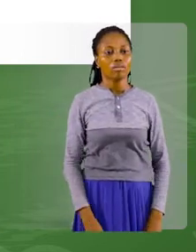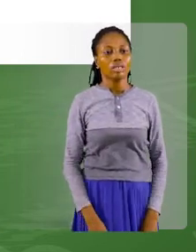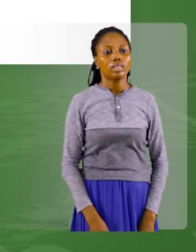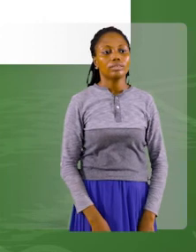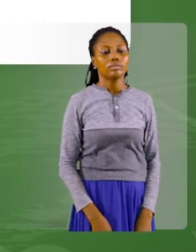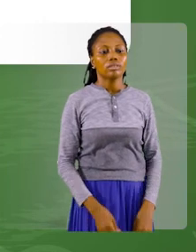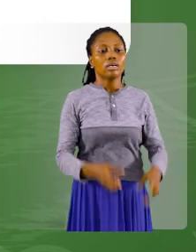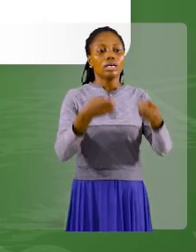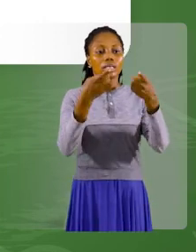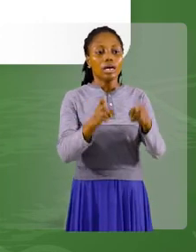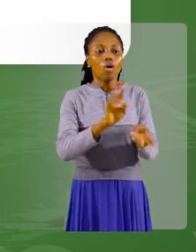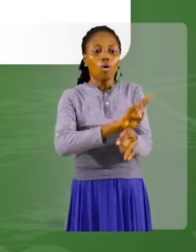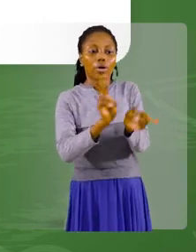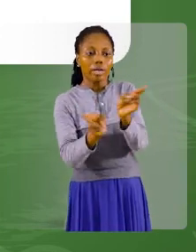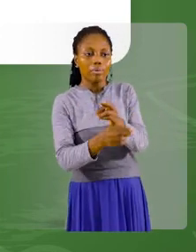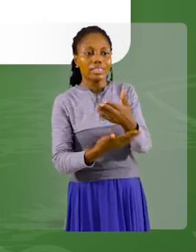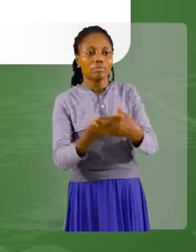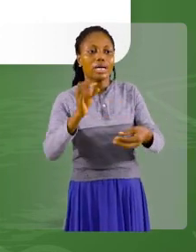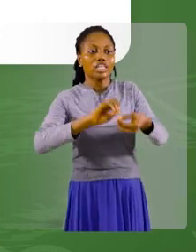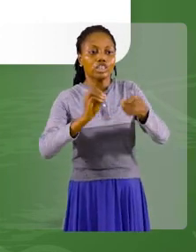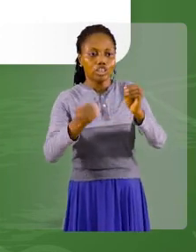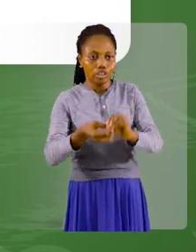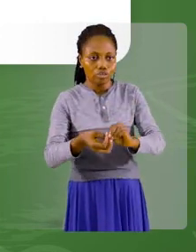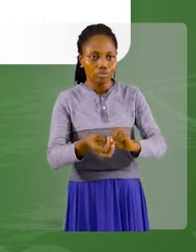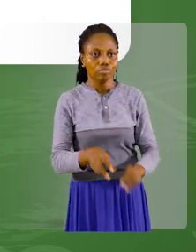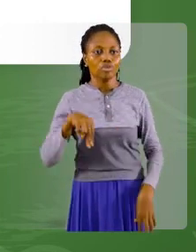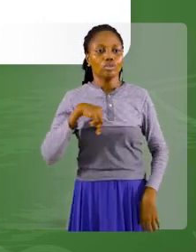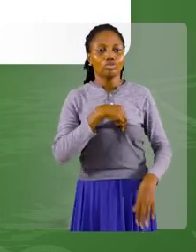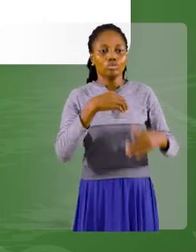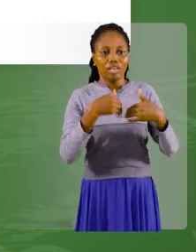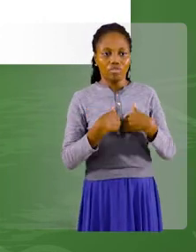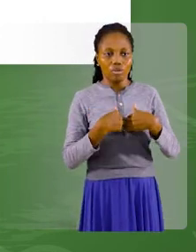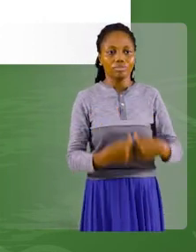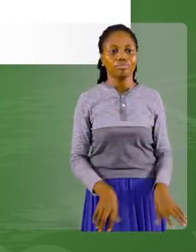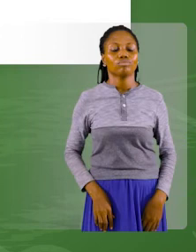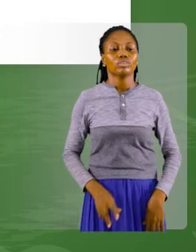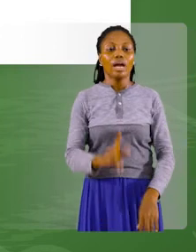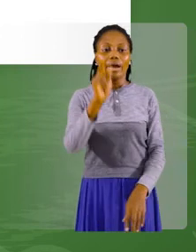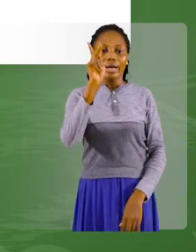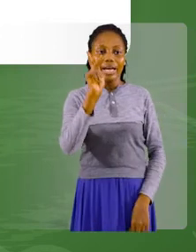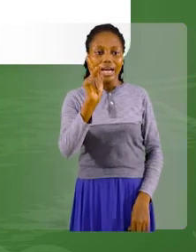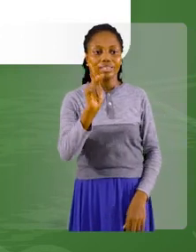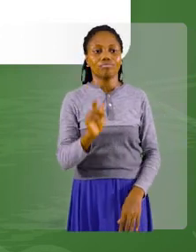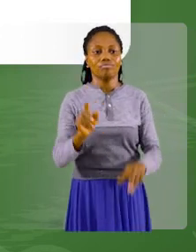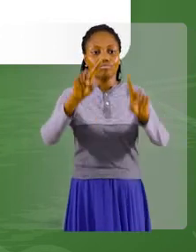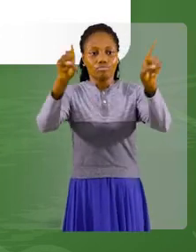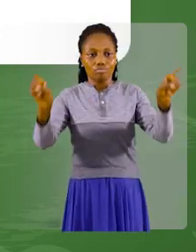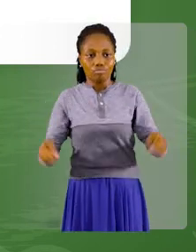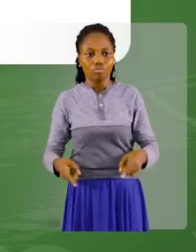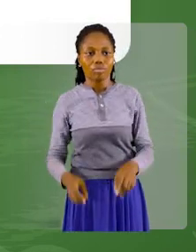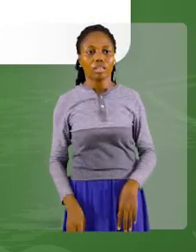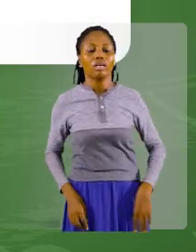En remplaçant par les valeurs, on a K a pour coordonnées 2